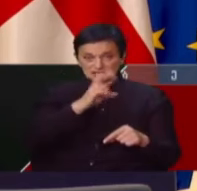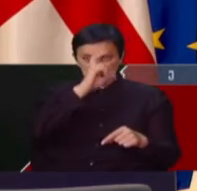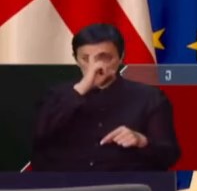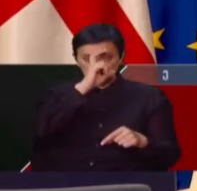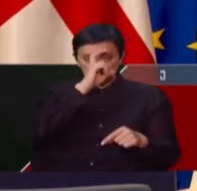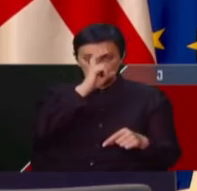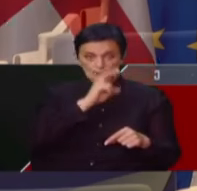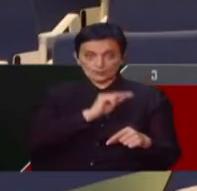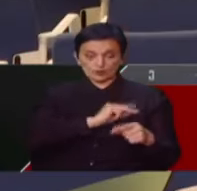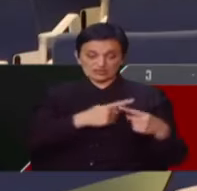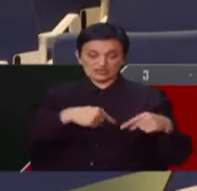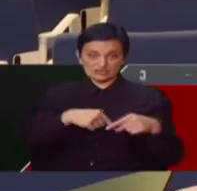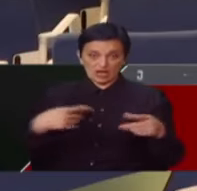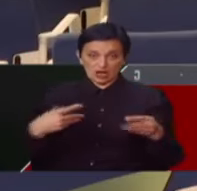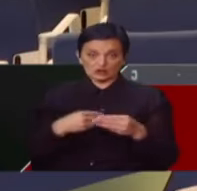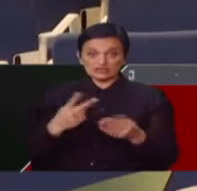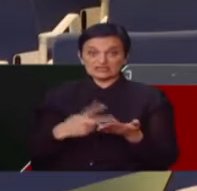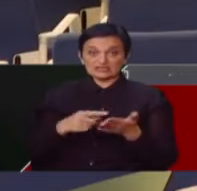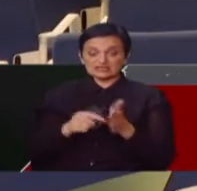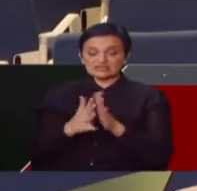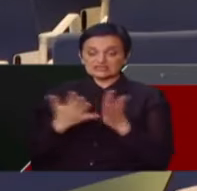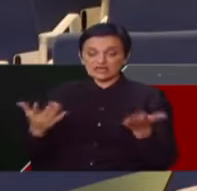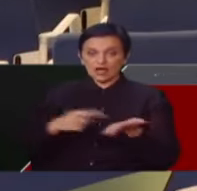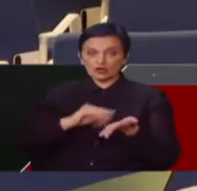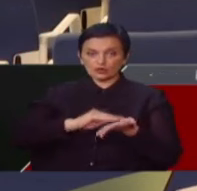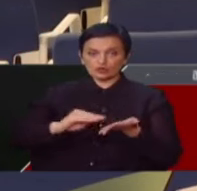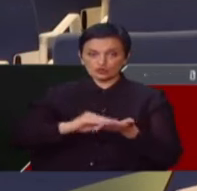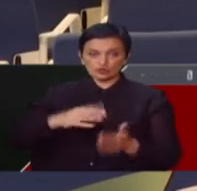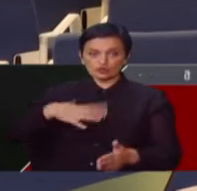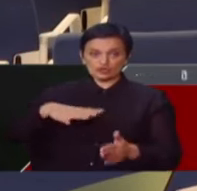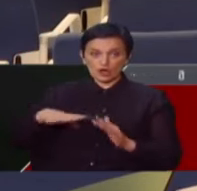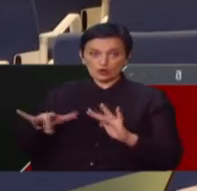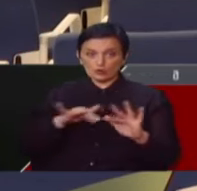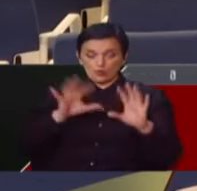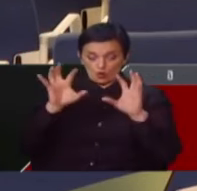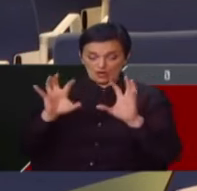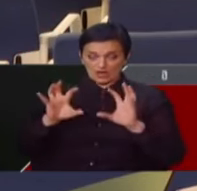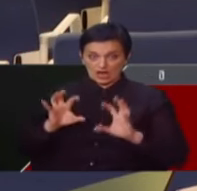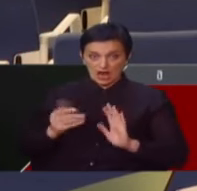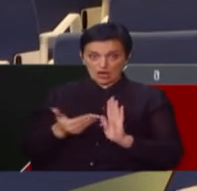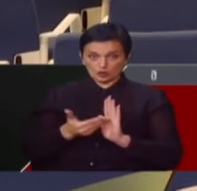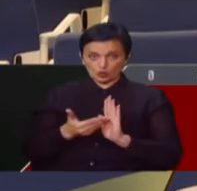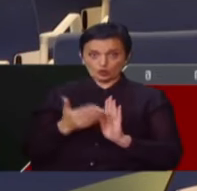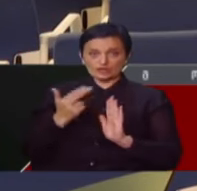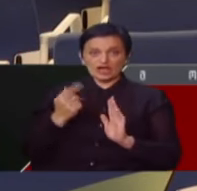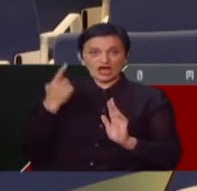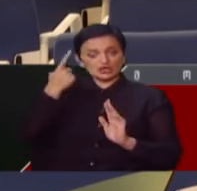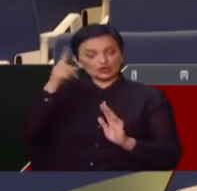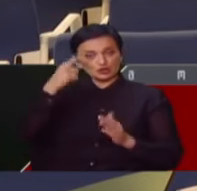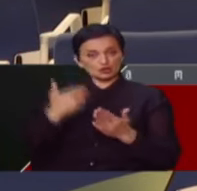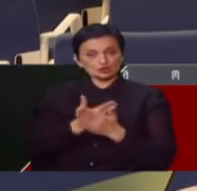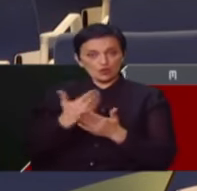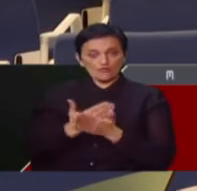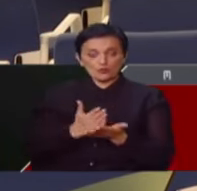სახელმწიფო დაწესებულებამ. ამ სახელმძღვანელოში ასახული არის როგორც საქართველოს მოქმედი კანონმდებლობის და აი ეს ინოვაციური მიმართულებები,